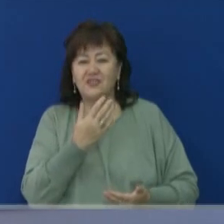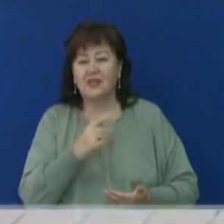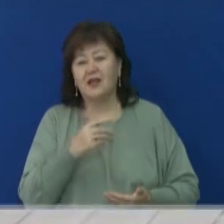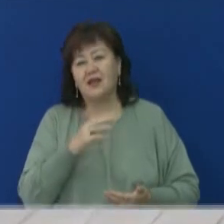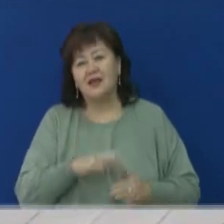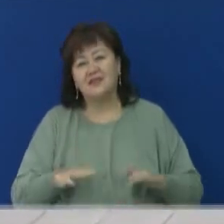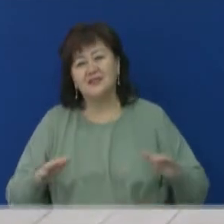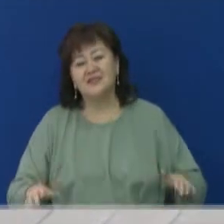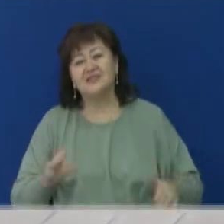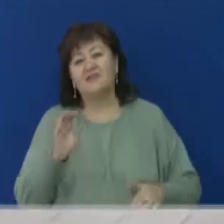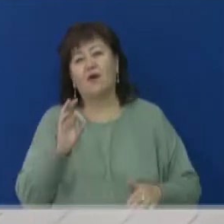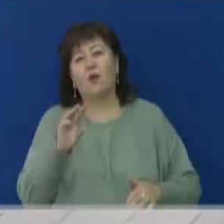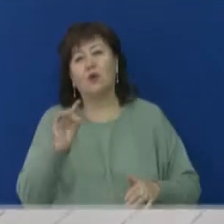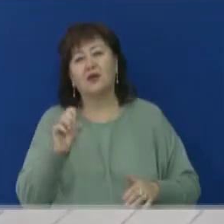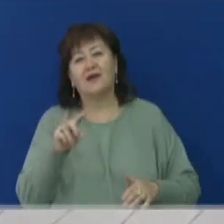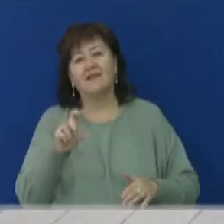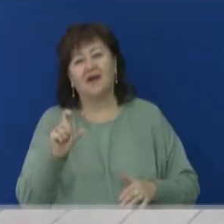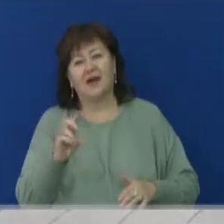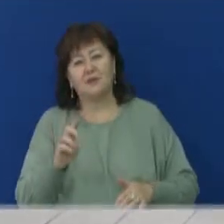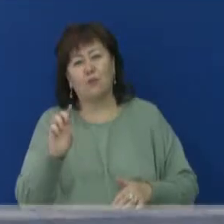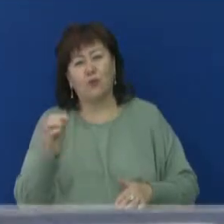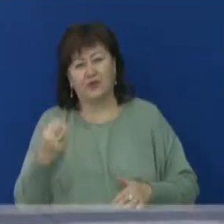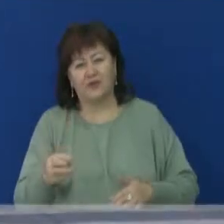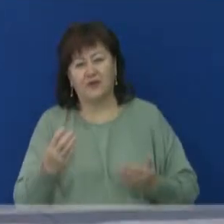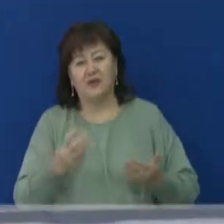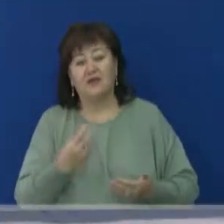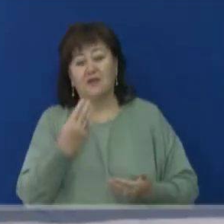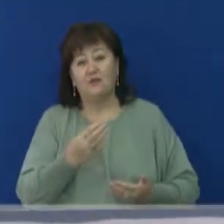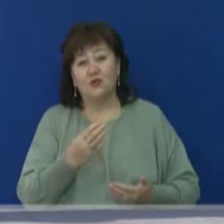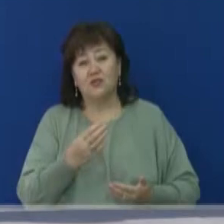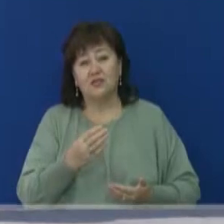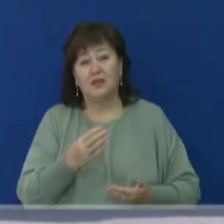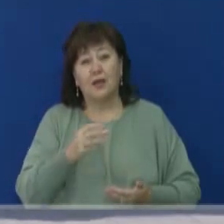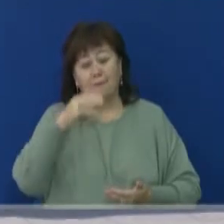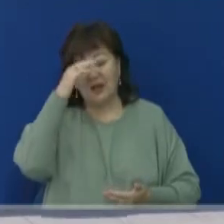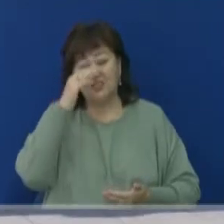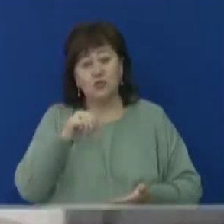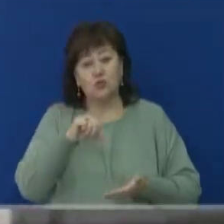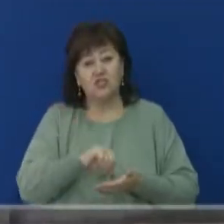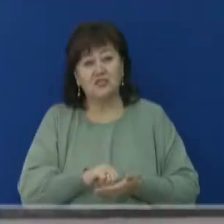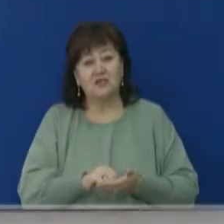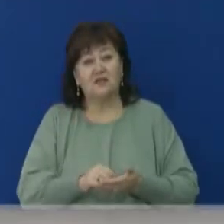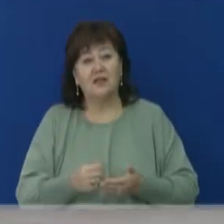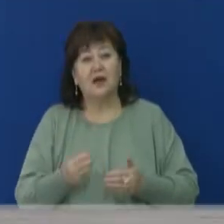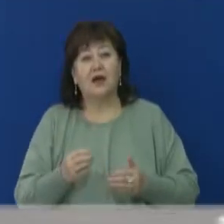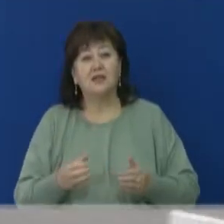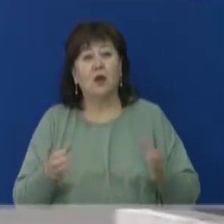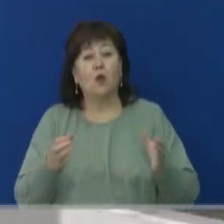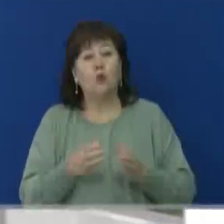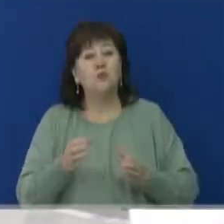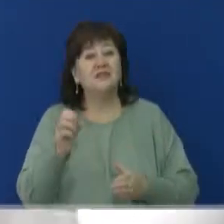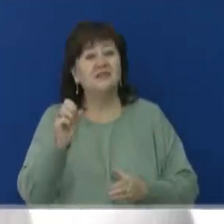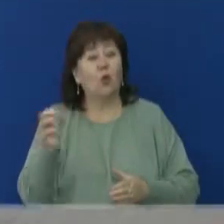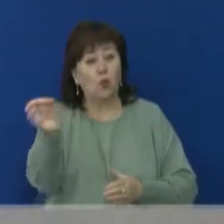таныспын. Семейлік жазушы Қуат Қиықбай аталмыш байқауға Абай облысы атынан қатысты. Бірнеше байқаулардың жеңімпазы республика